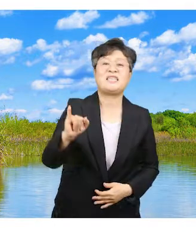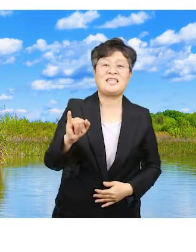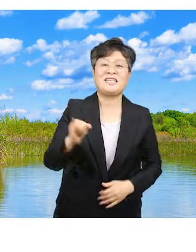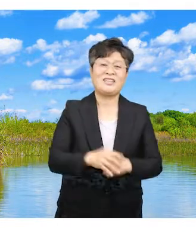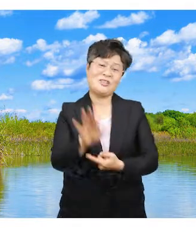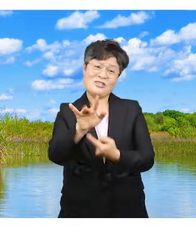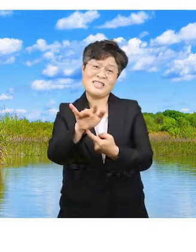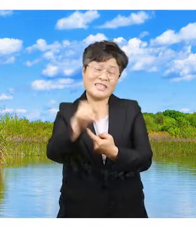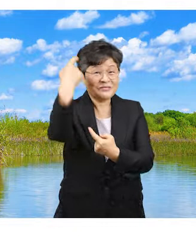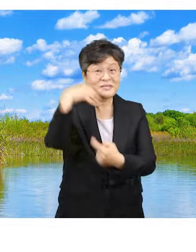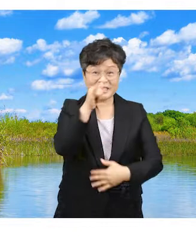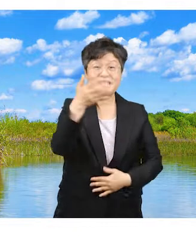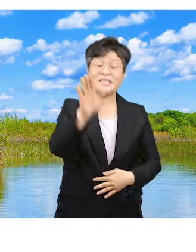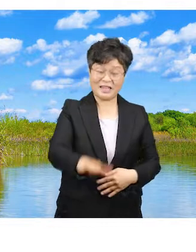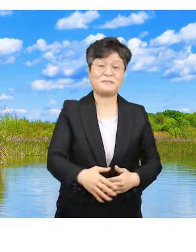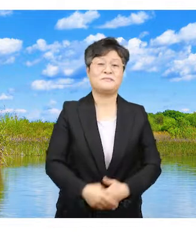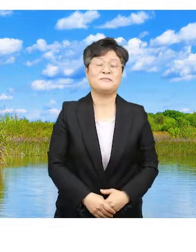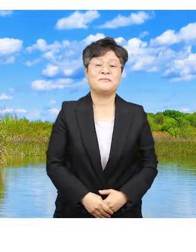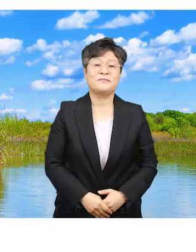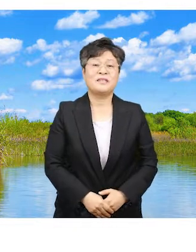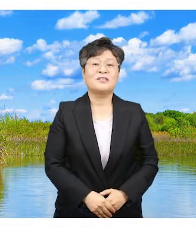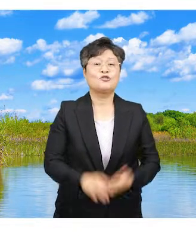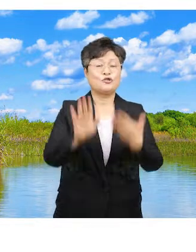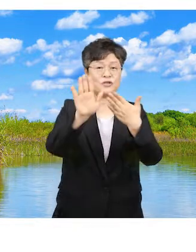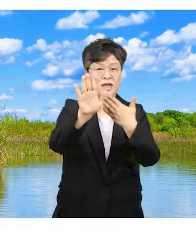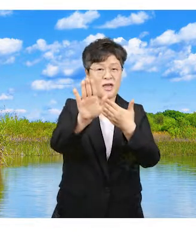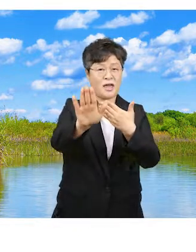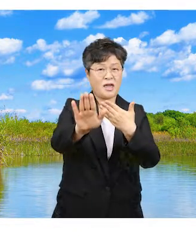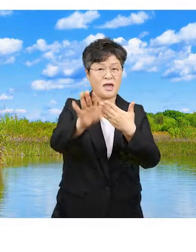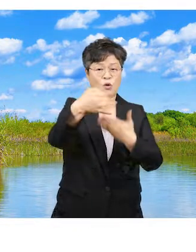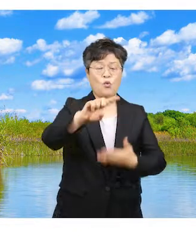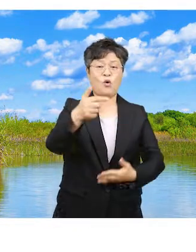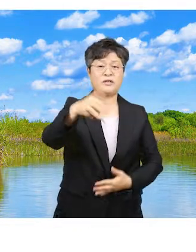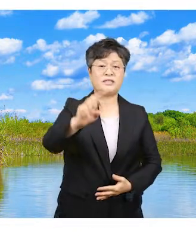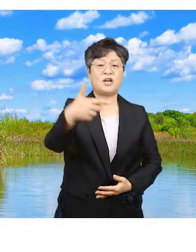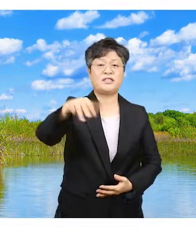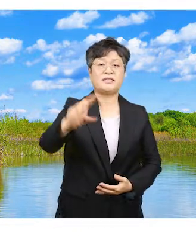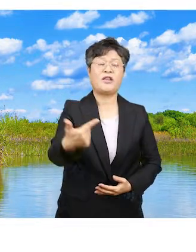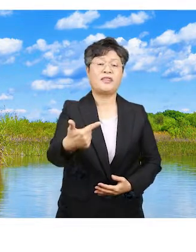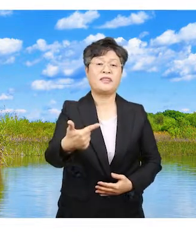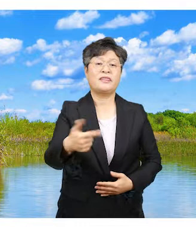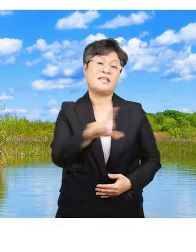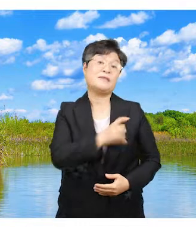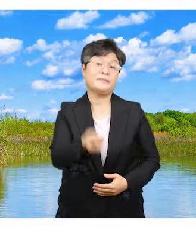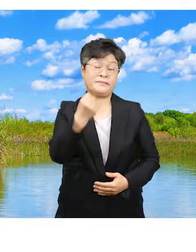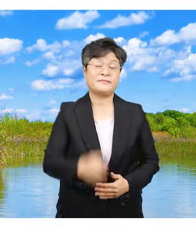좀 촌스러운 이름도 있었습니다. 그러다가 이제 나중에 원천천 이렇게 함께 부르게 됐죠.